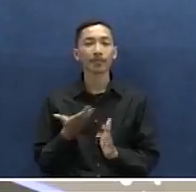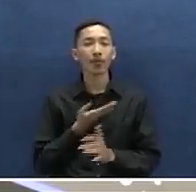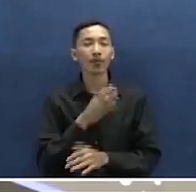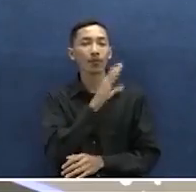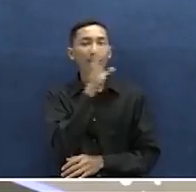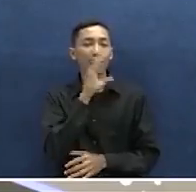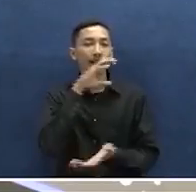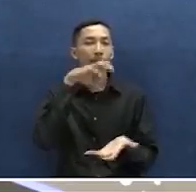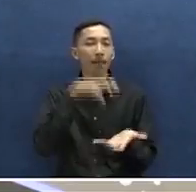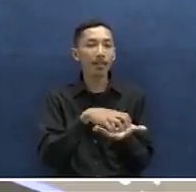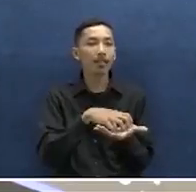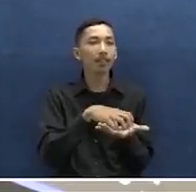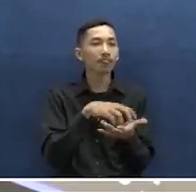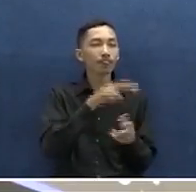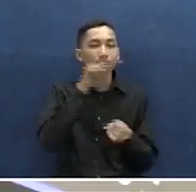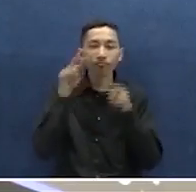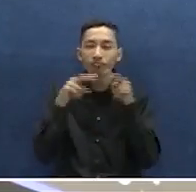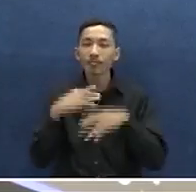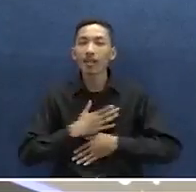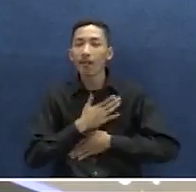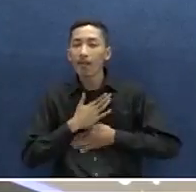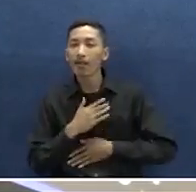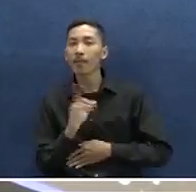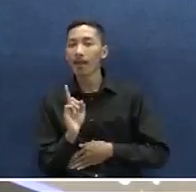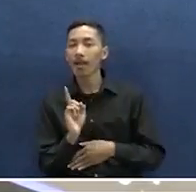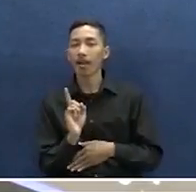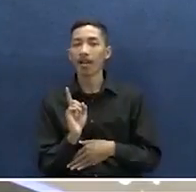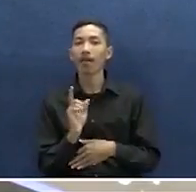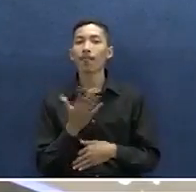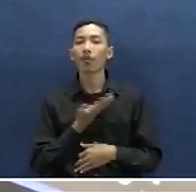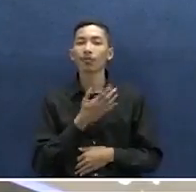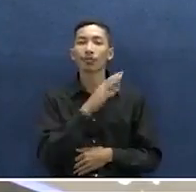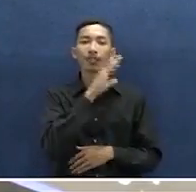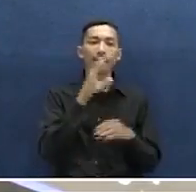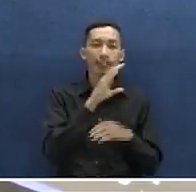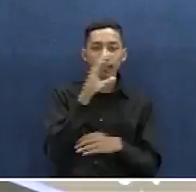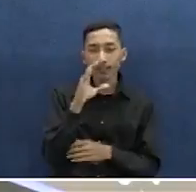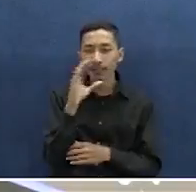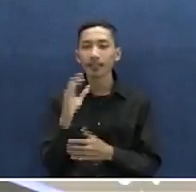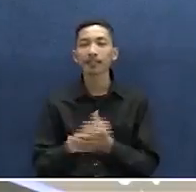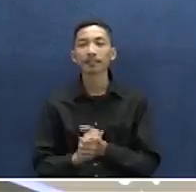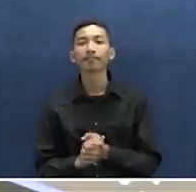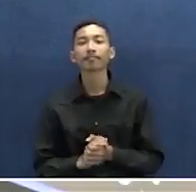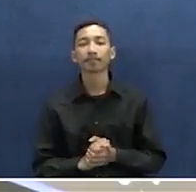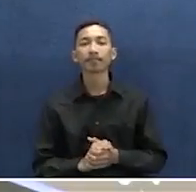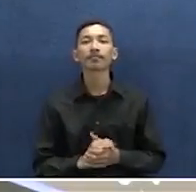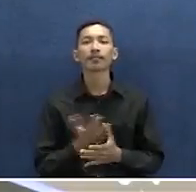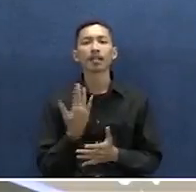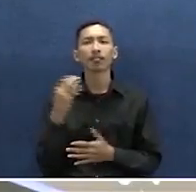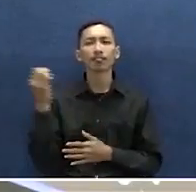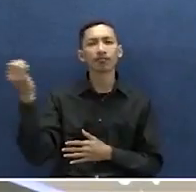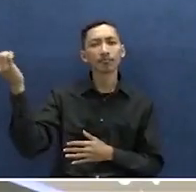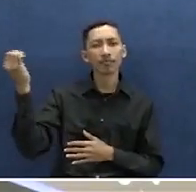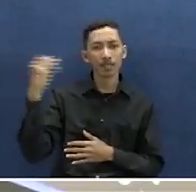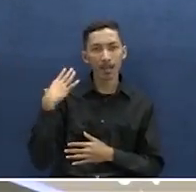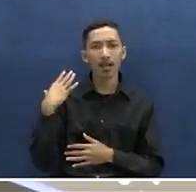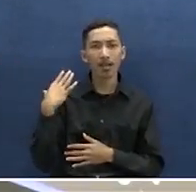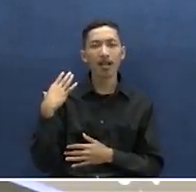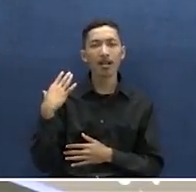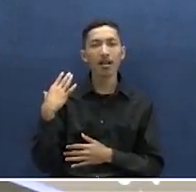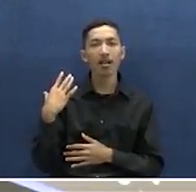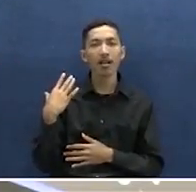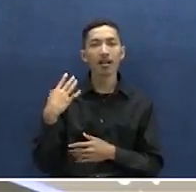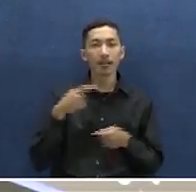lebih nyaman akhirnya banyak sih ada di kafe-kafe kita Herbie Hani tadi seperti Mas Adrian bilang kita